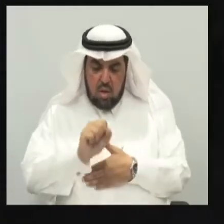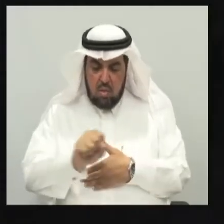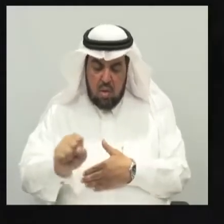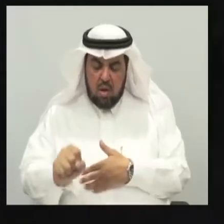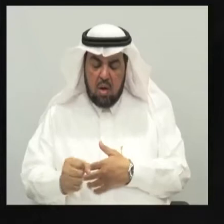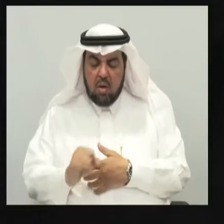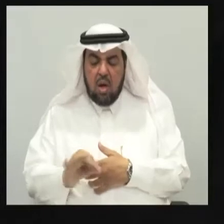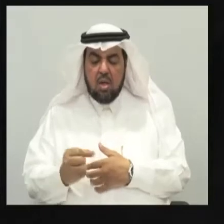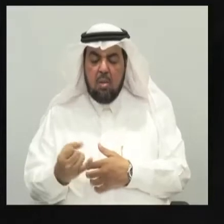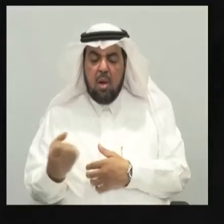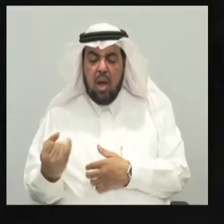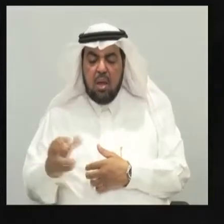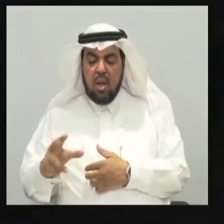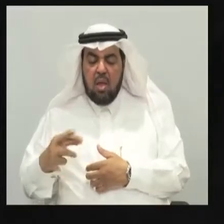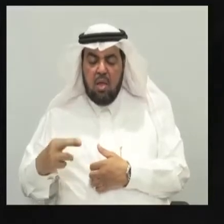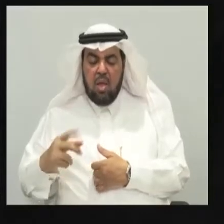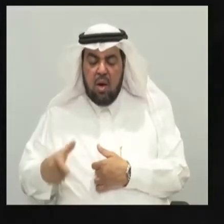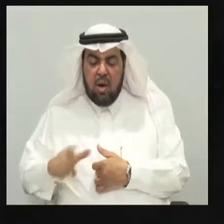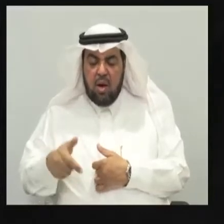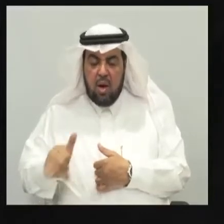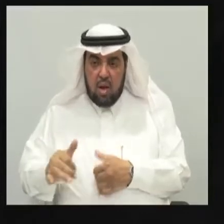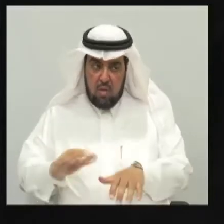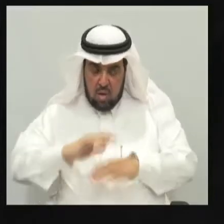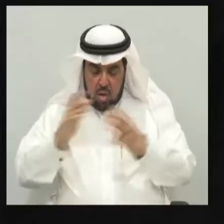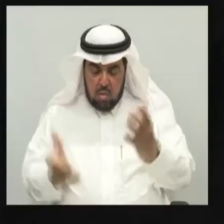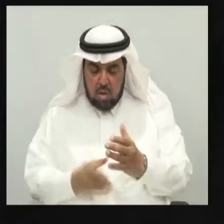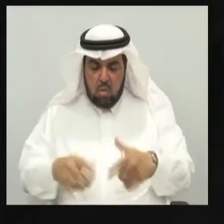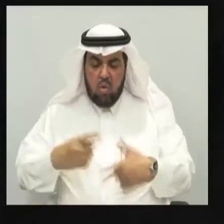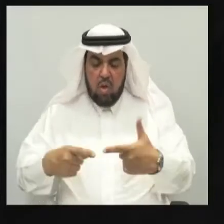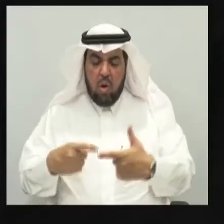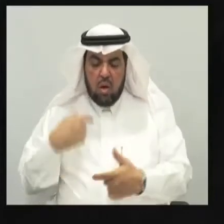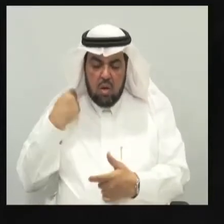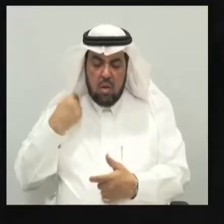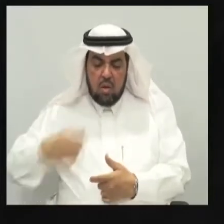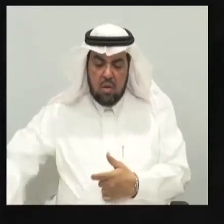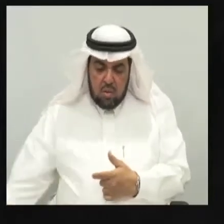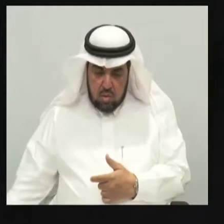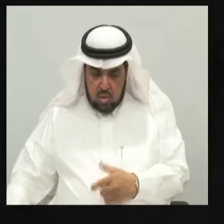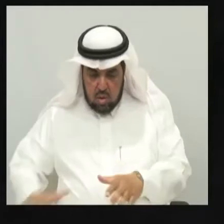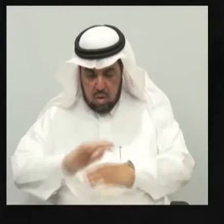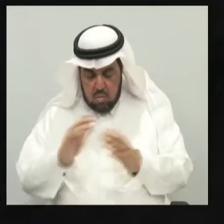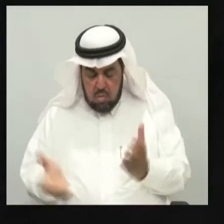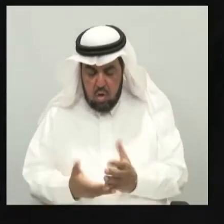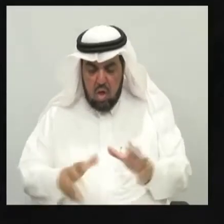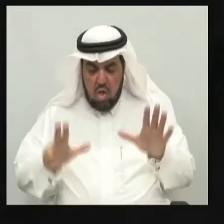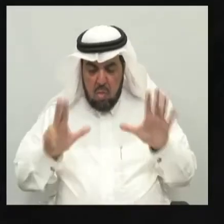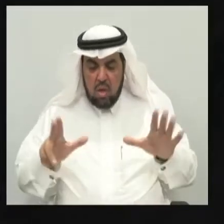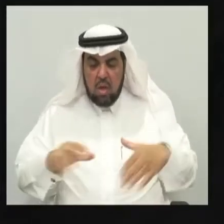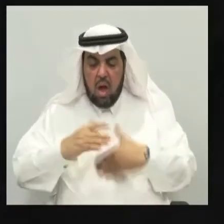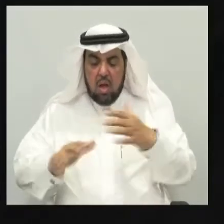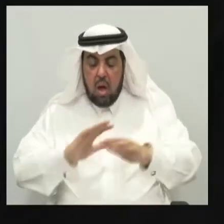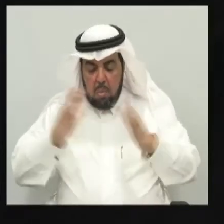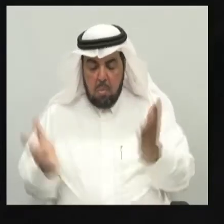العدد الذري في مجاميع وفي ماذا؟ وفي دورات. كم عندي مجموعة؟ 18 مجموعة.